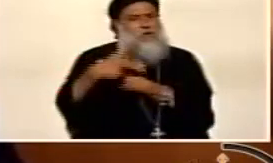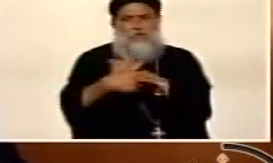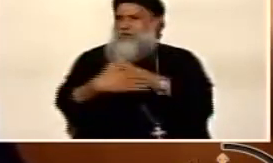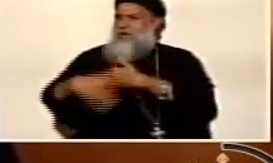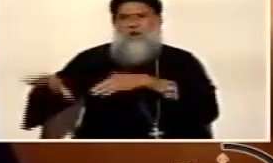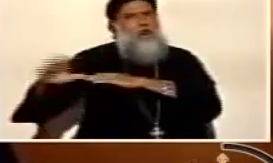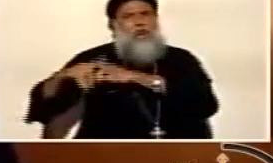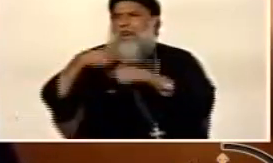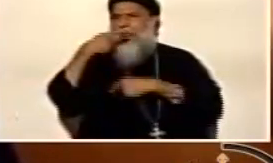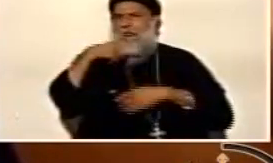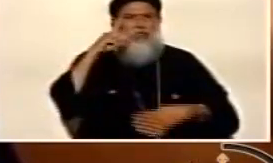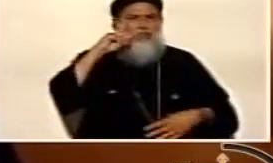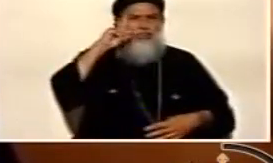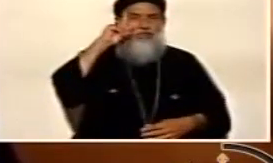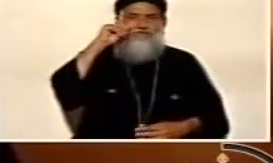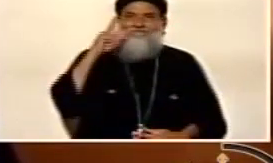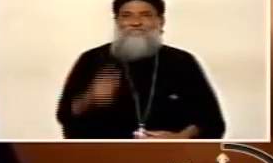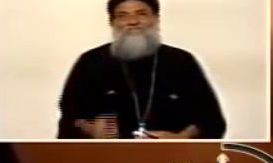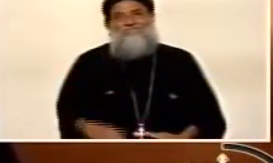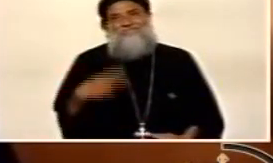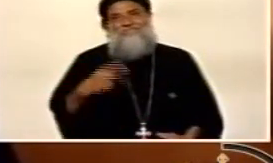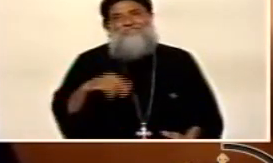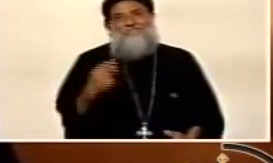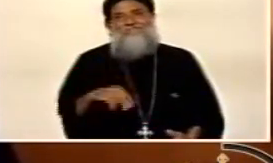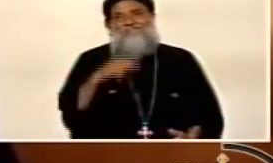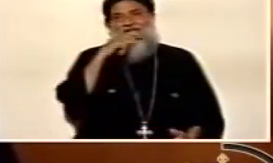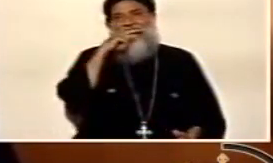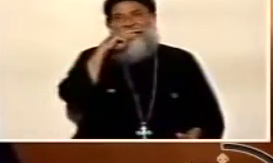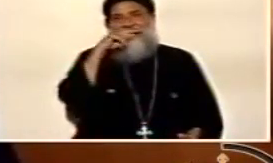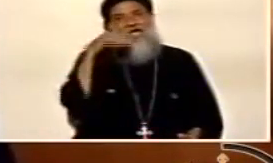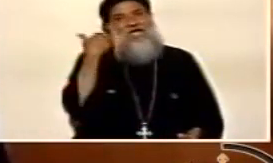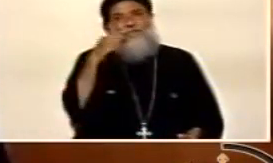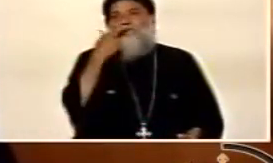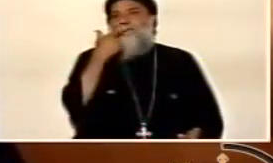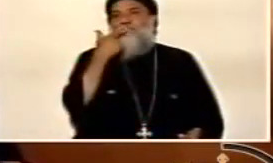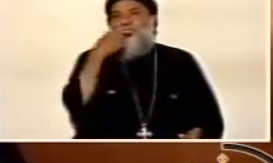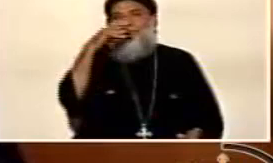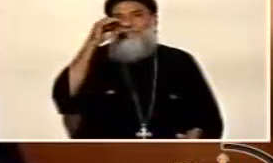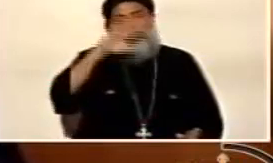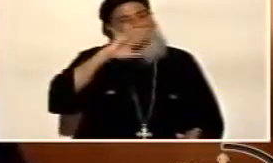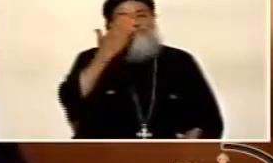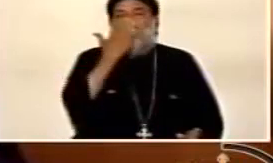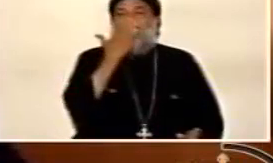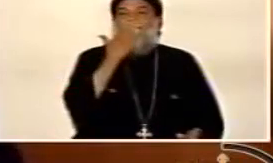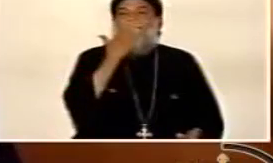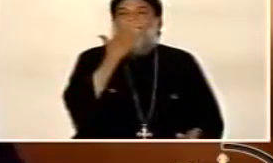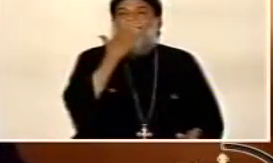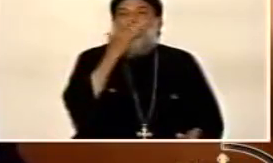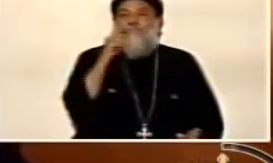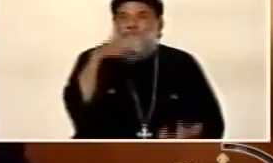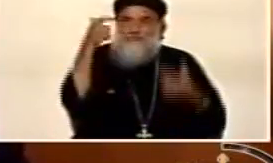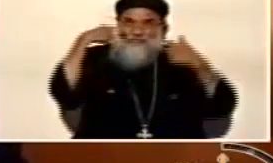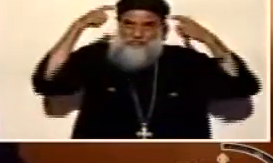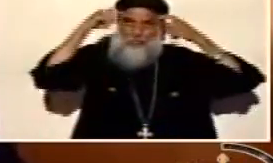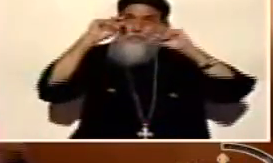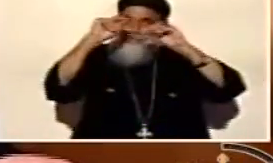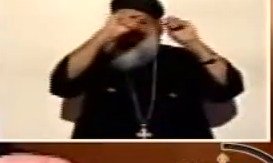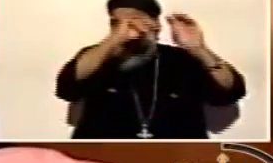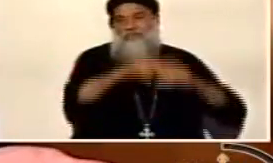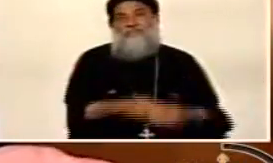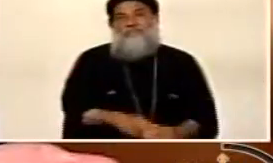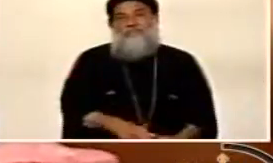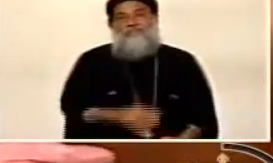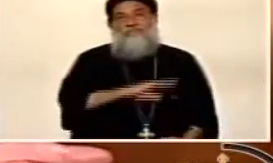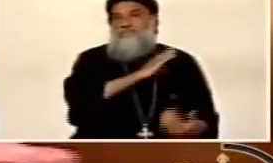عهد وفي كل مكان وفي كل زمان. لكن أنا دايما بنصح نفسي والآباء، أقول